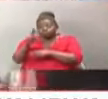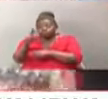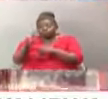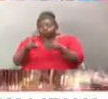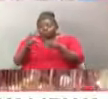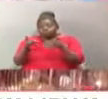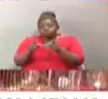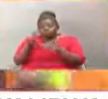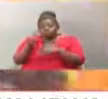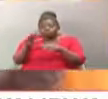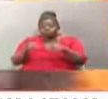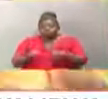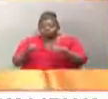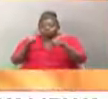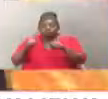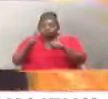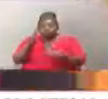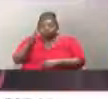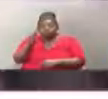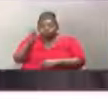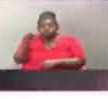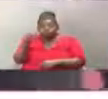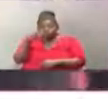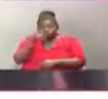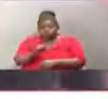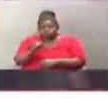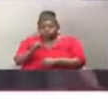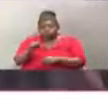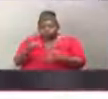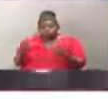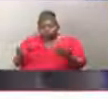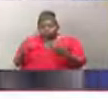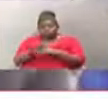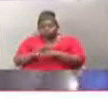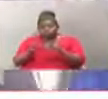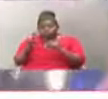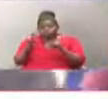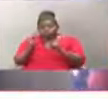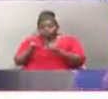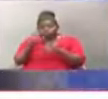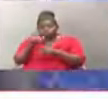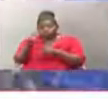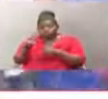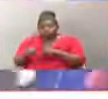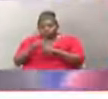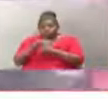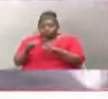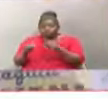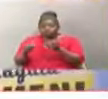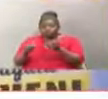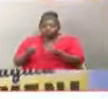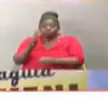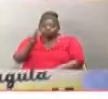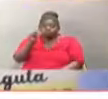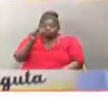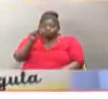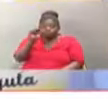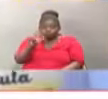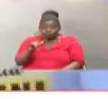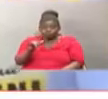chifo chino abakulidua msuraje chinji. Sentebe wa basubuzi, Rubega Richard, neba sentebe bako lomuru kagwa chisenye. Neba za